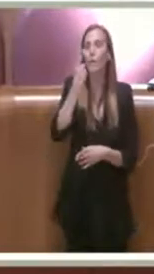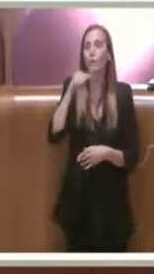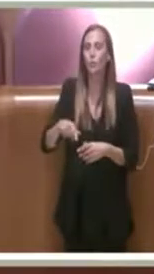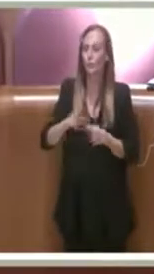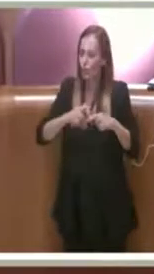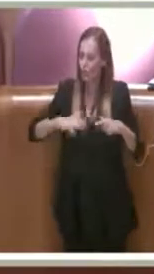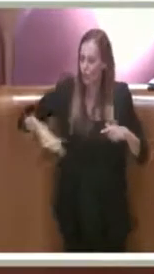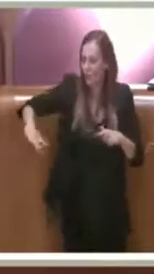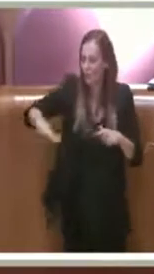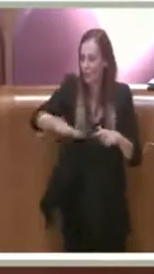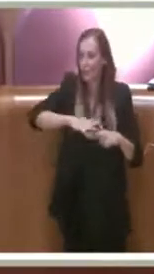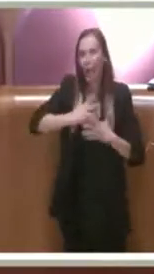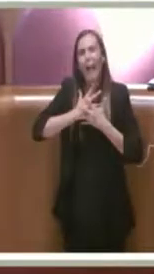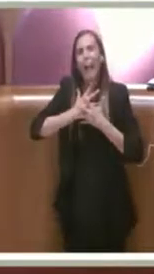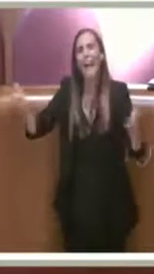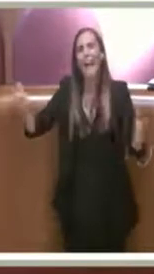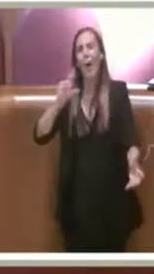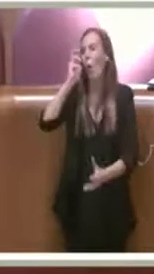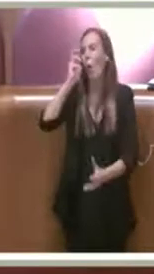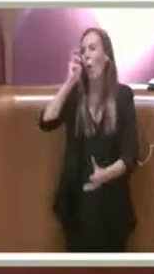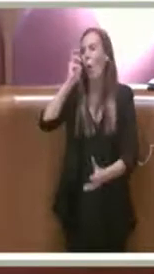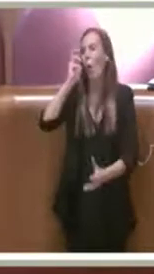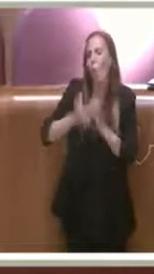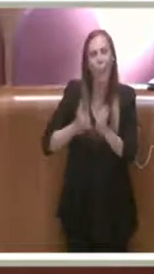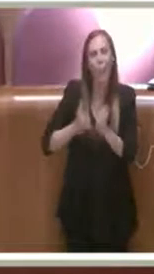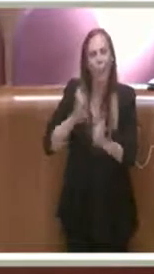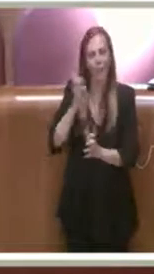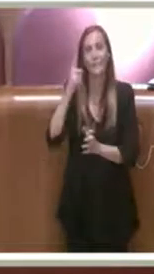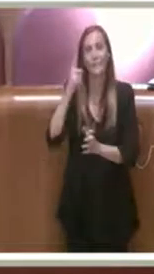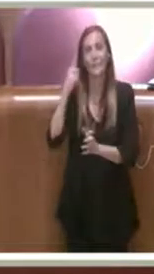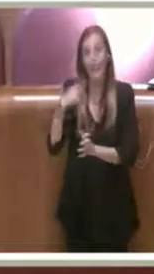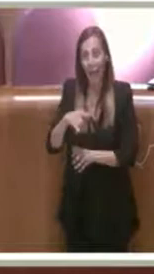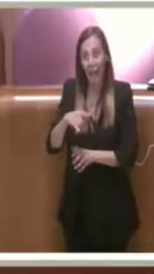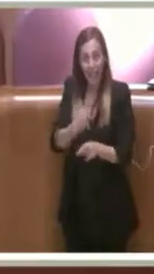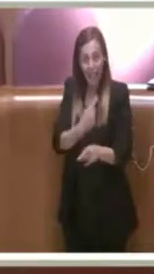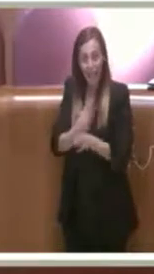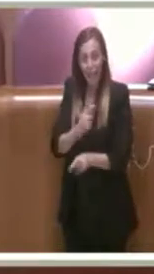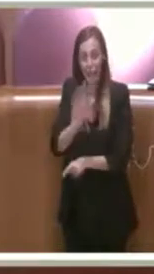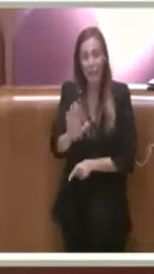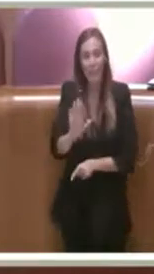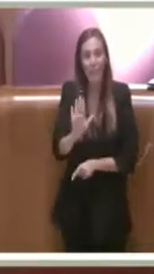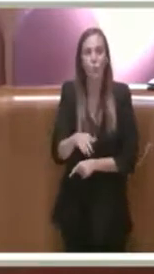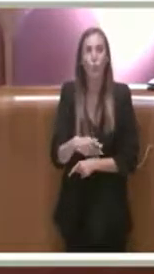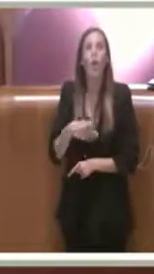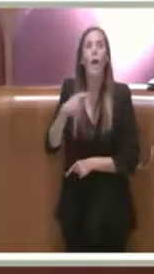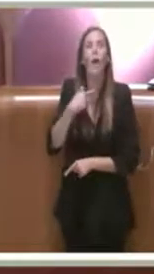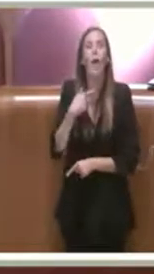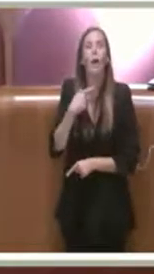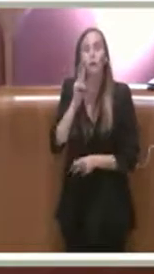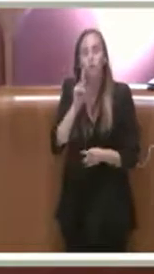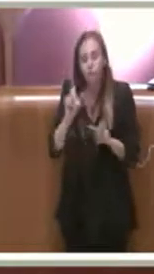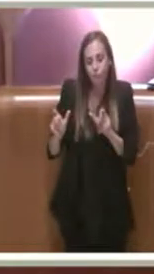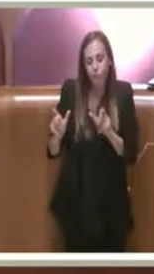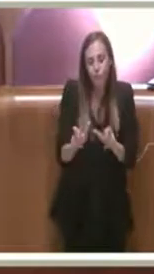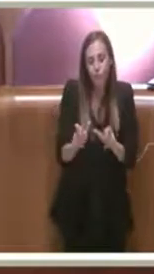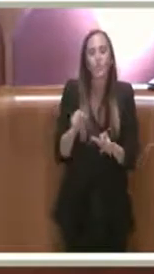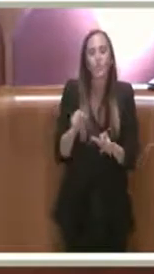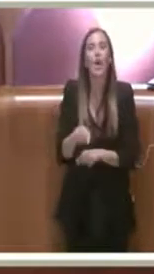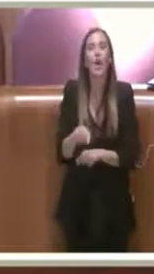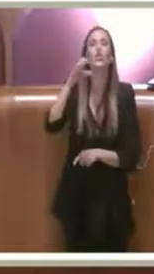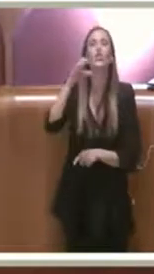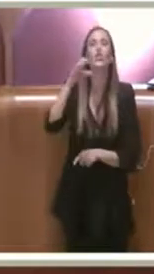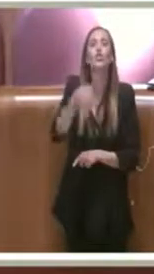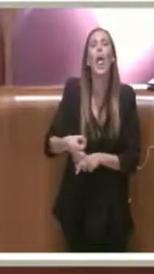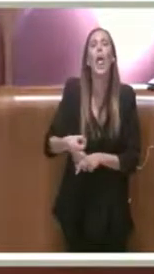e complessa dal punto di vista delle necessità. Per quanto riguarda i gettoni, quindi per questo transitorio di cui vi ho